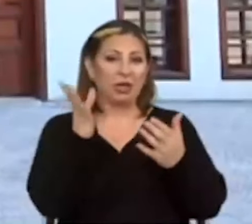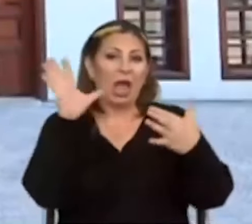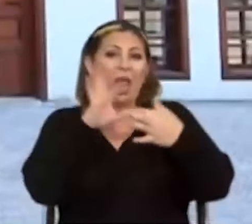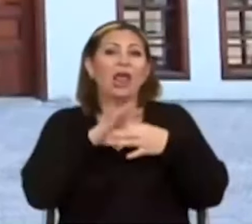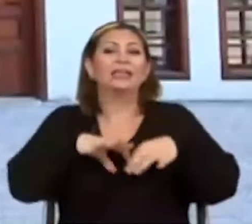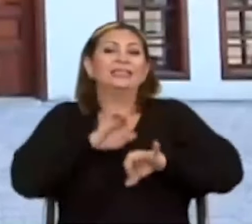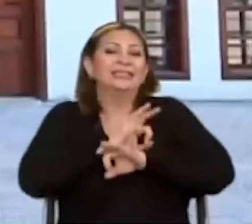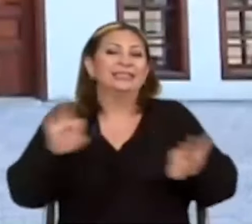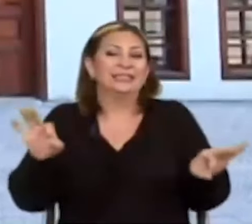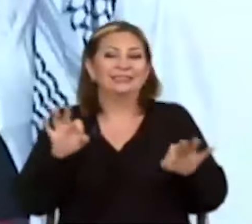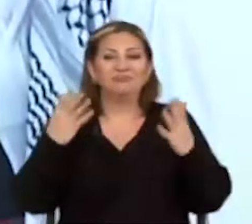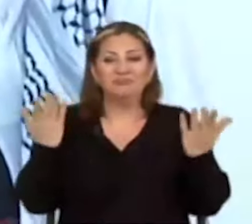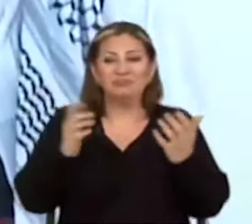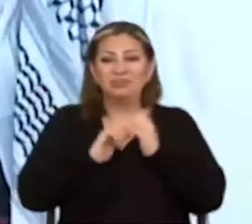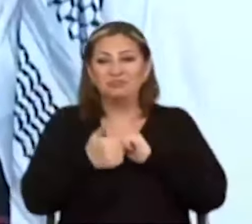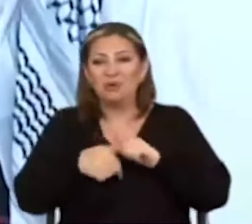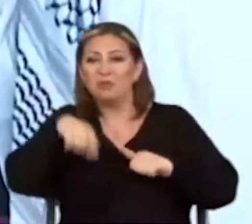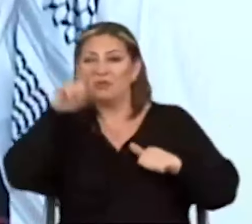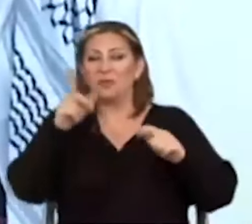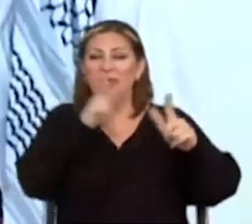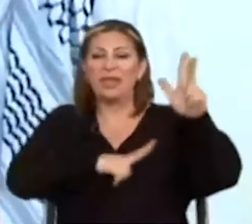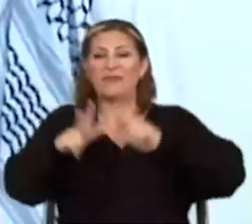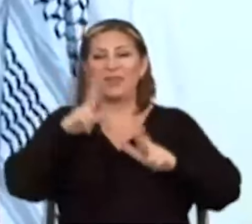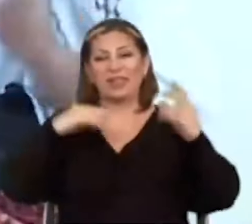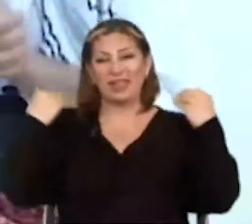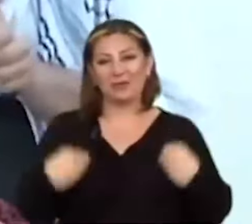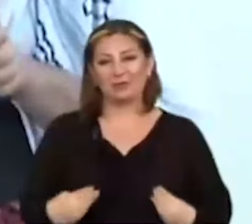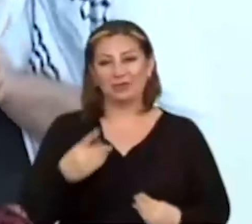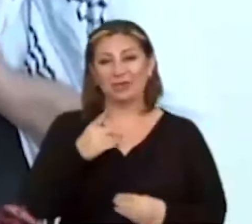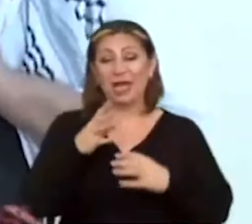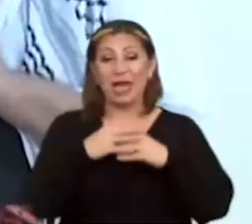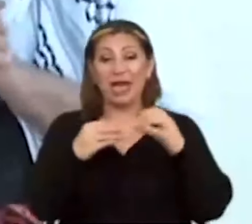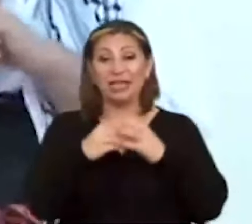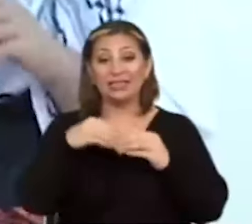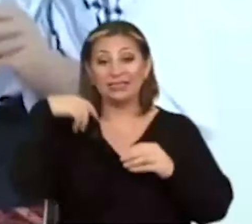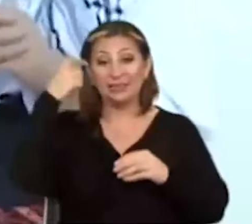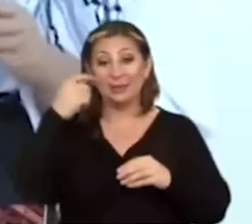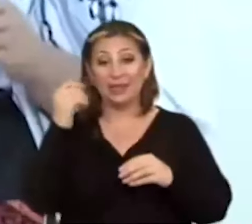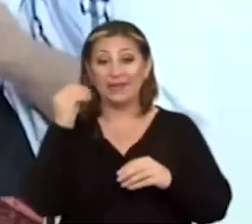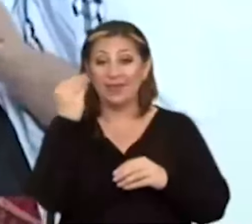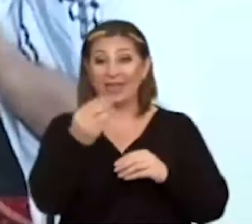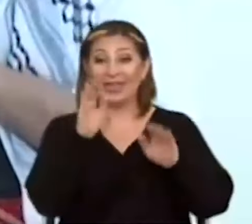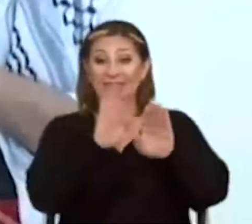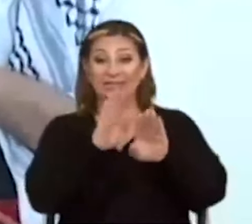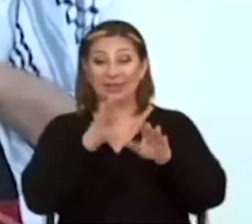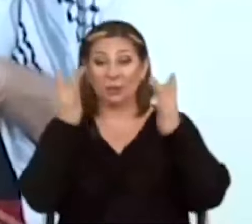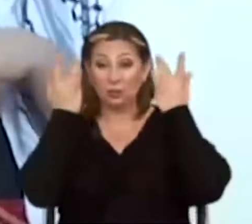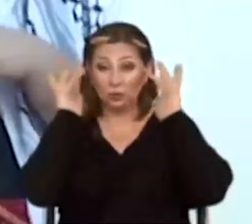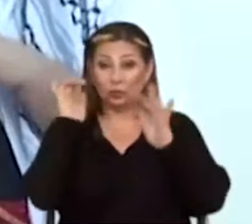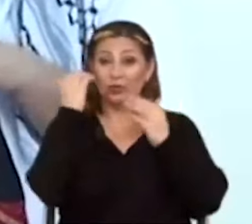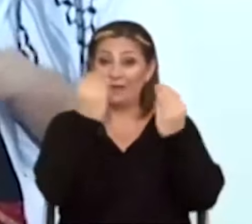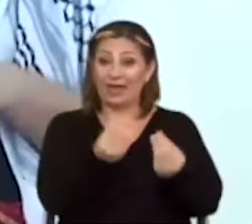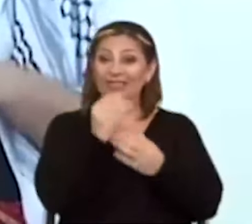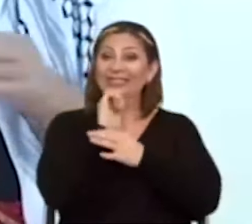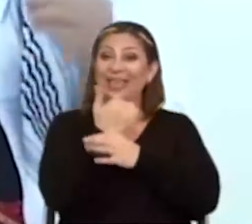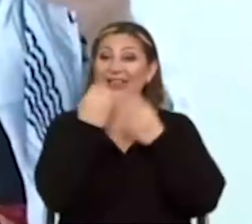çok da örtüşmeyen, nispeten spor ve gündelik bir kıyafet tercih etmiştin. Adana'nın sinemaya verdiği desteği kültür ve sanata